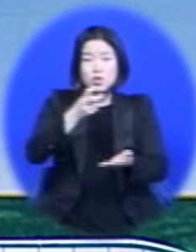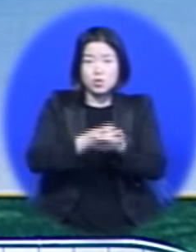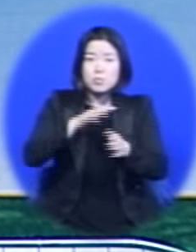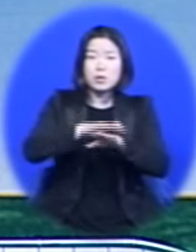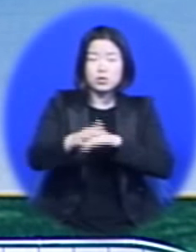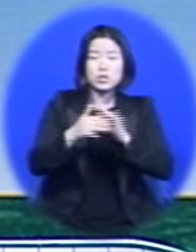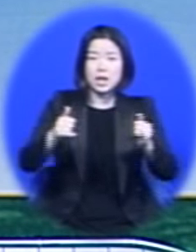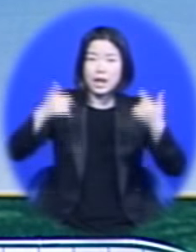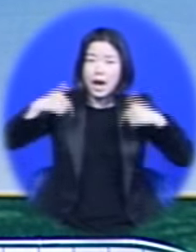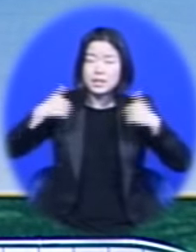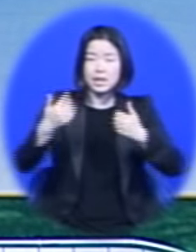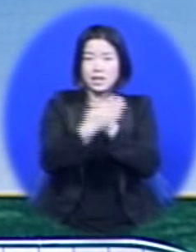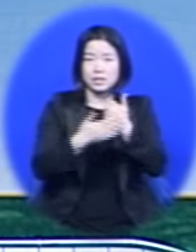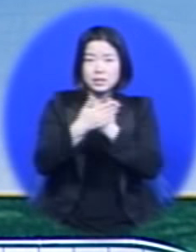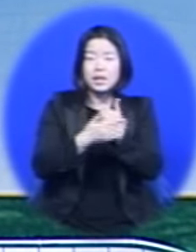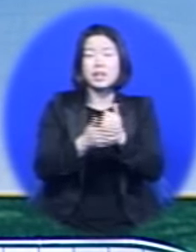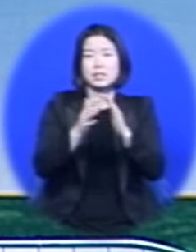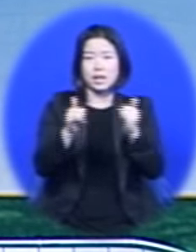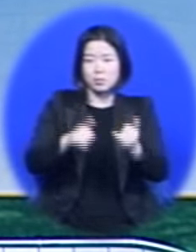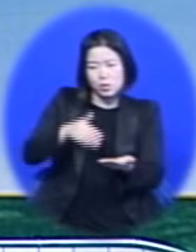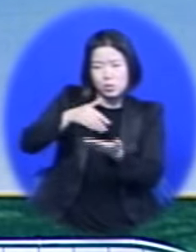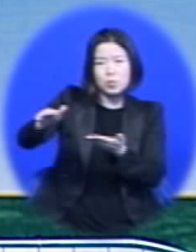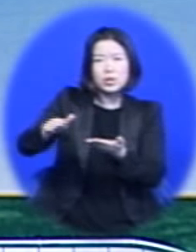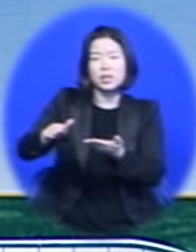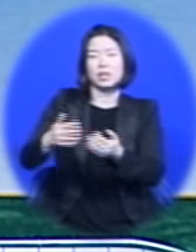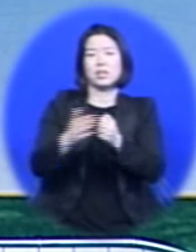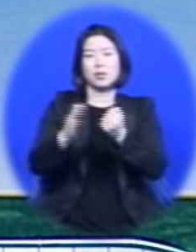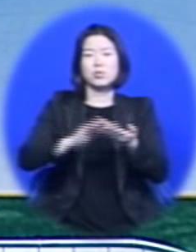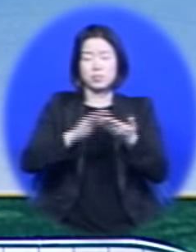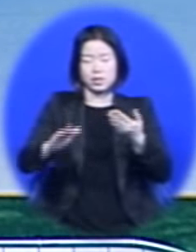율법주의자가 언제나 은혜의 사람을 내쫓기 때문입니다.